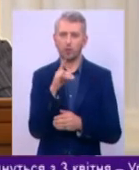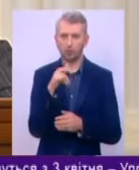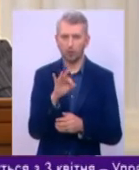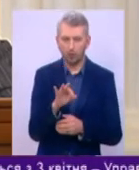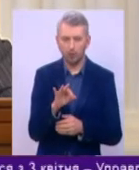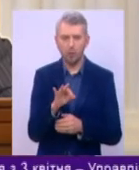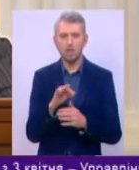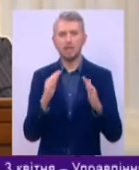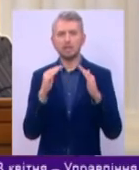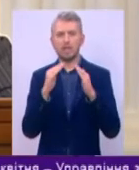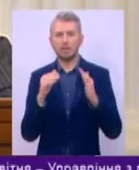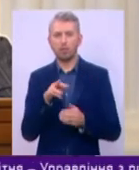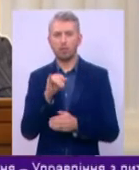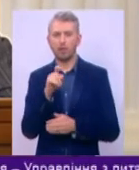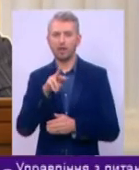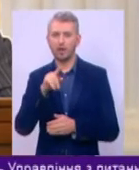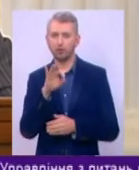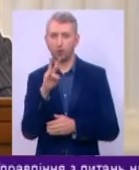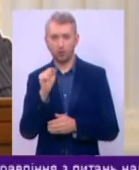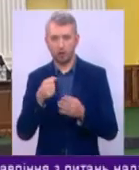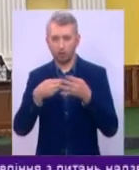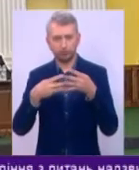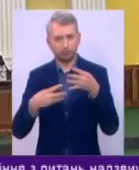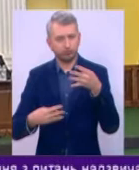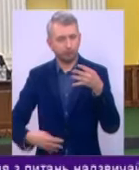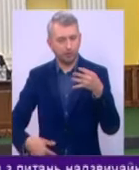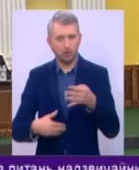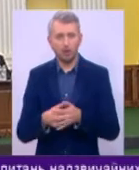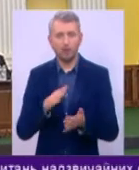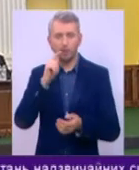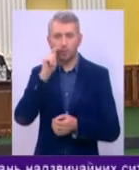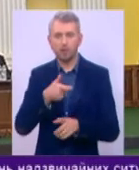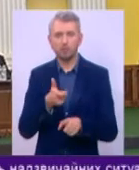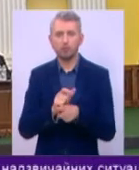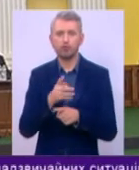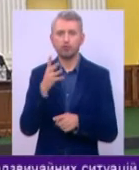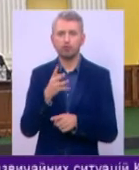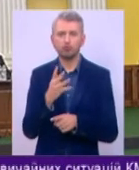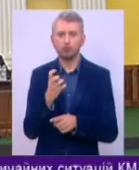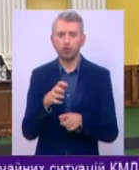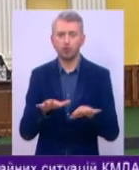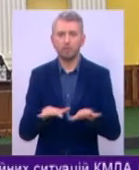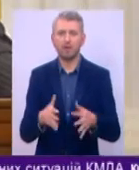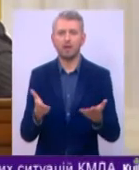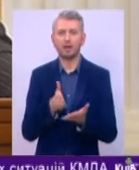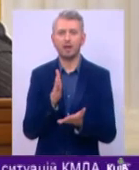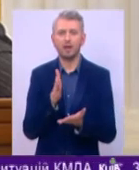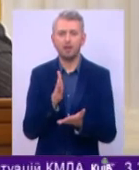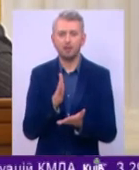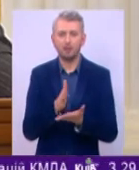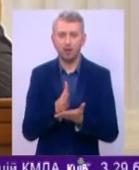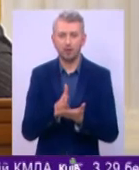садибу Міхельсона, і цей перелік не завершений. В Україні більше 400 міст, які мають в